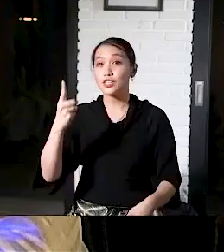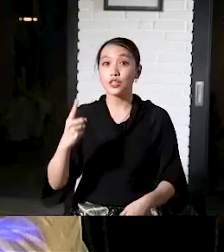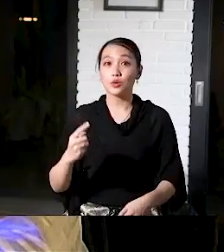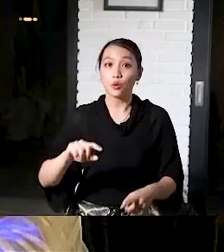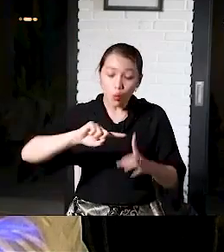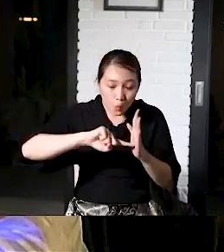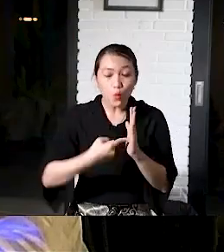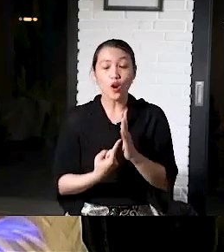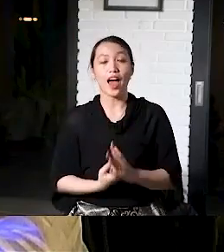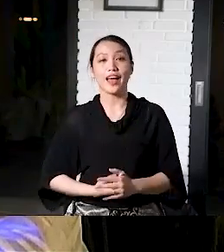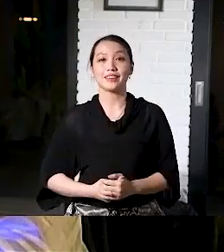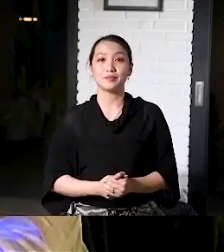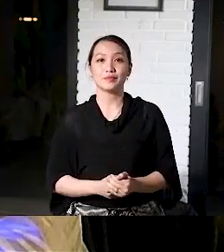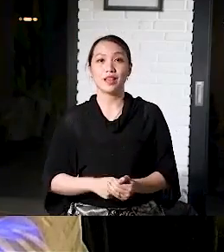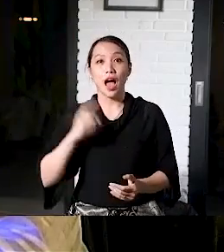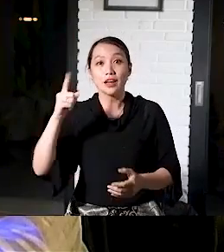首诗。